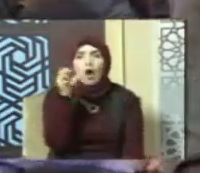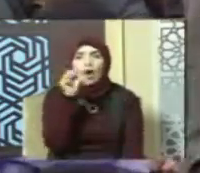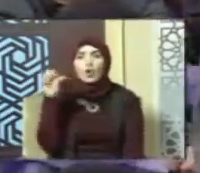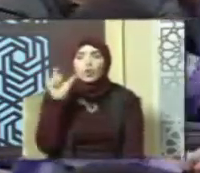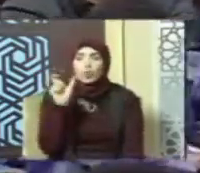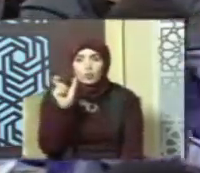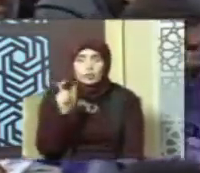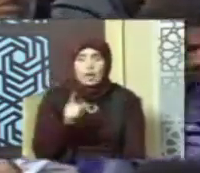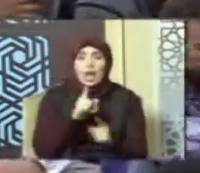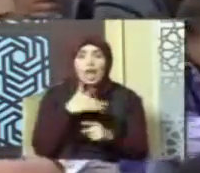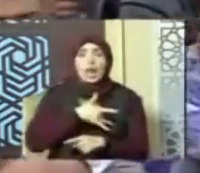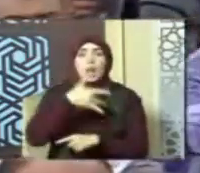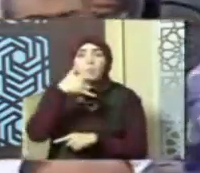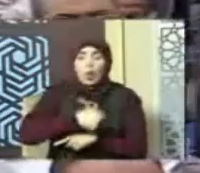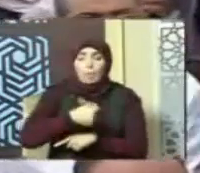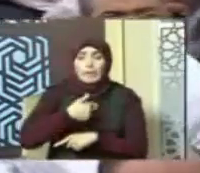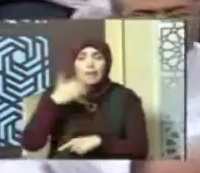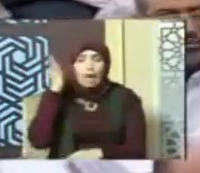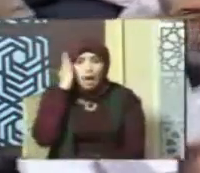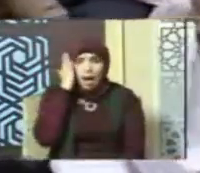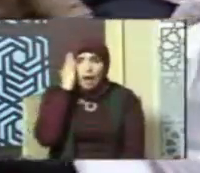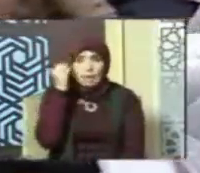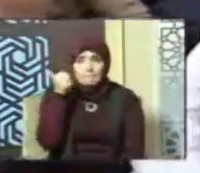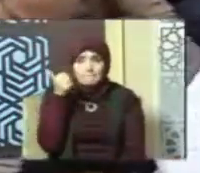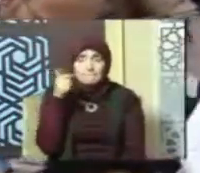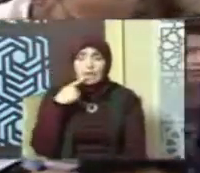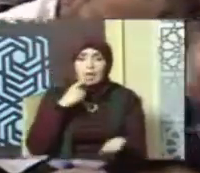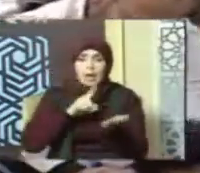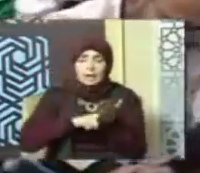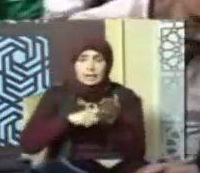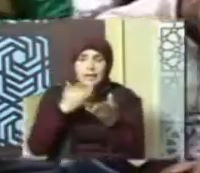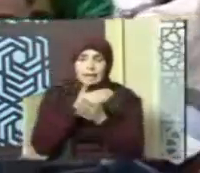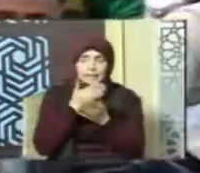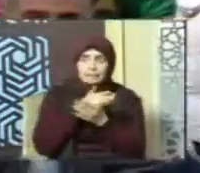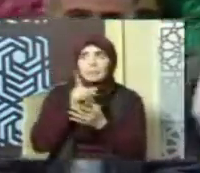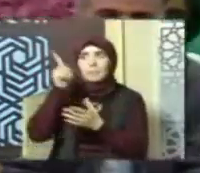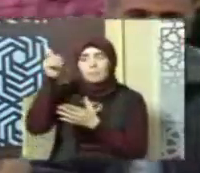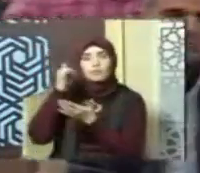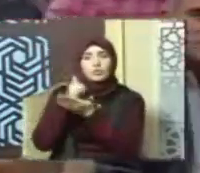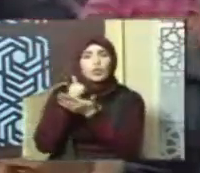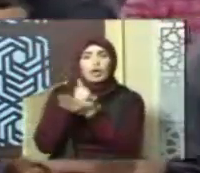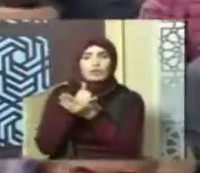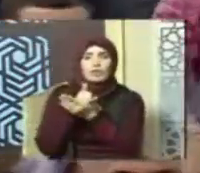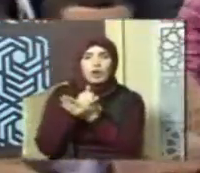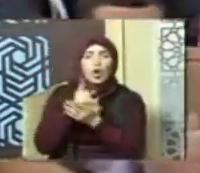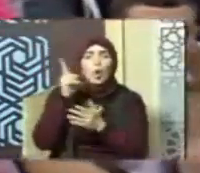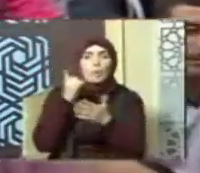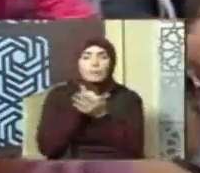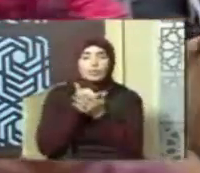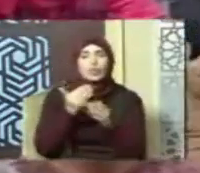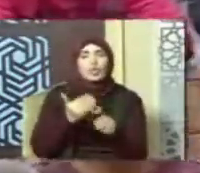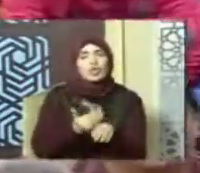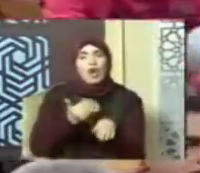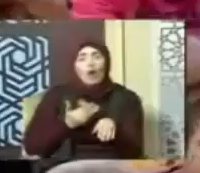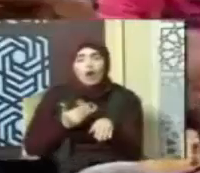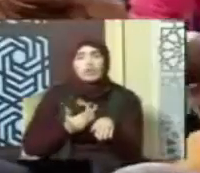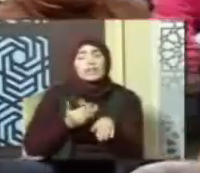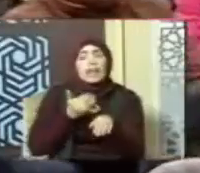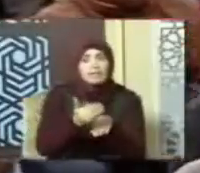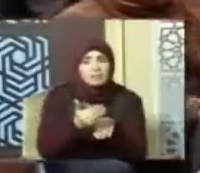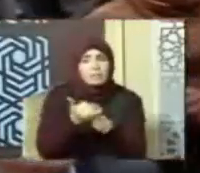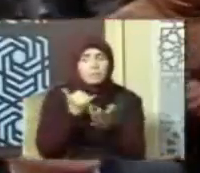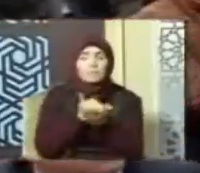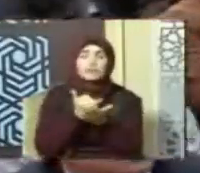يعملها إذا أراد ويعطلها إذا أراد، ويجري المسببات على الأسباب